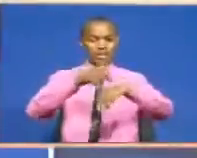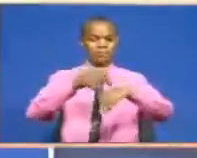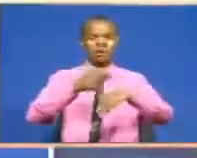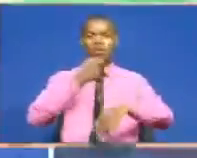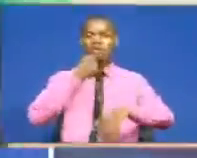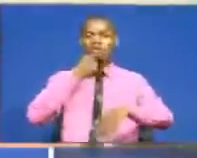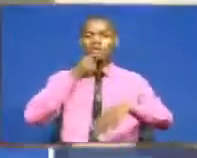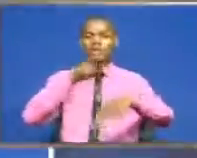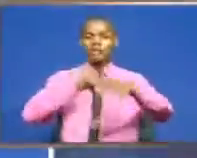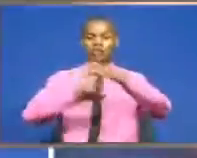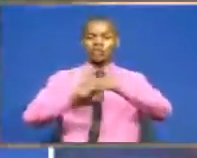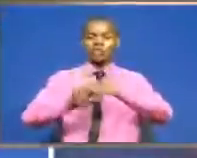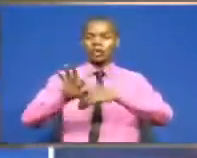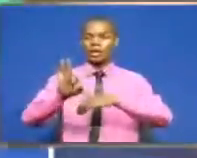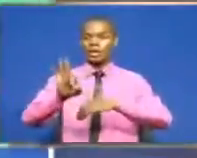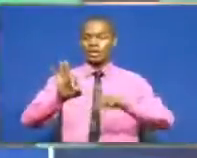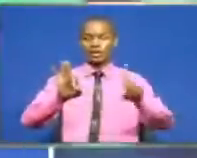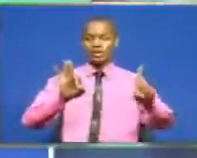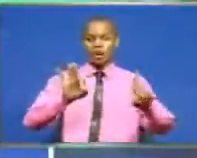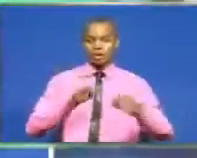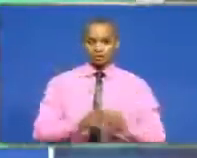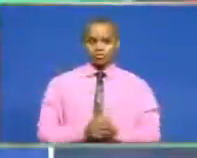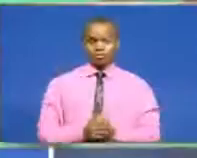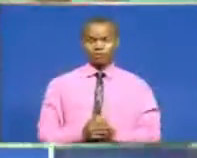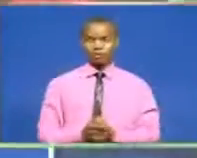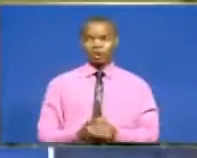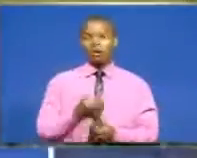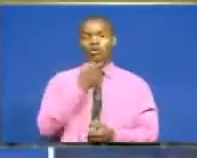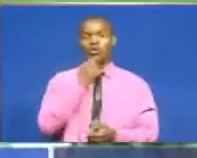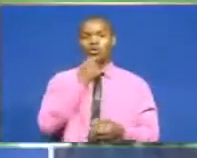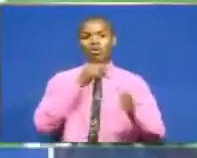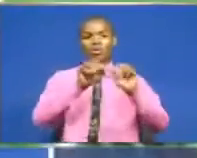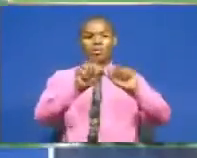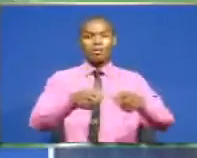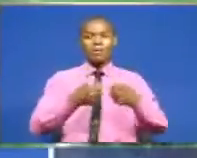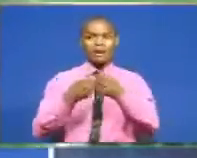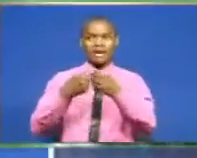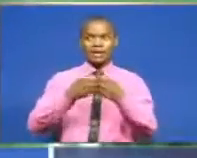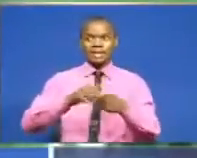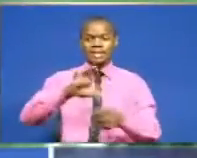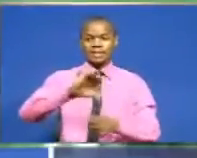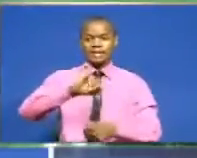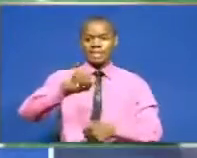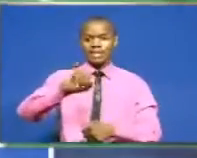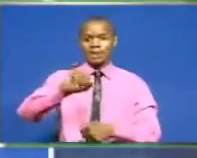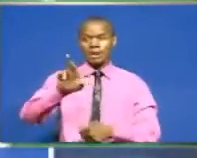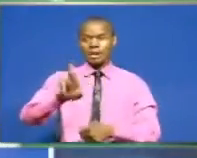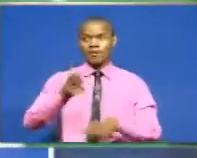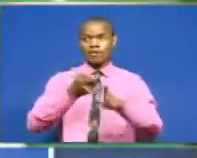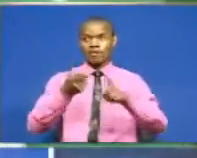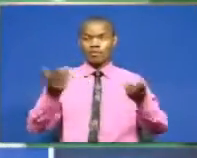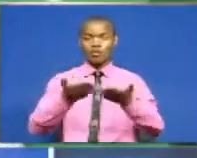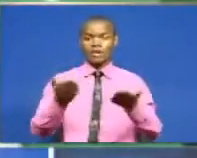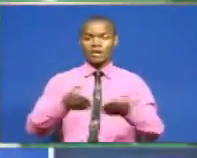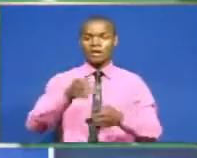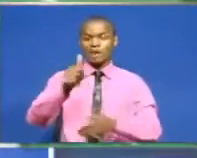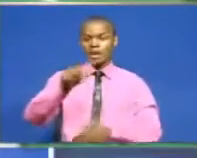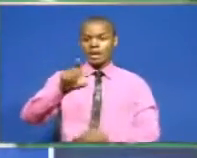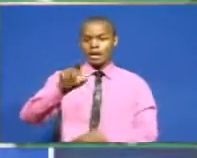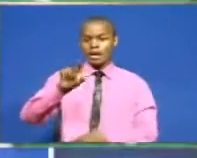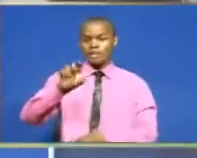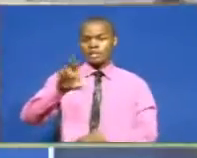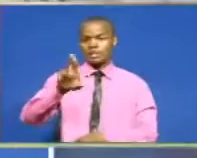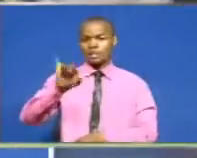mabao 3-1. Gor sasa itachuana na CR Belouizdad ya Algeria iliyofuzu kwa raundi ya kwanza